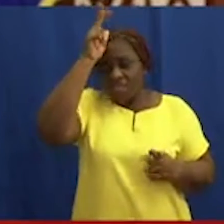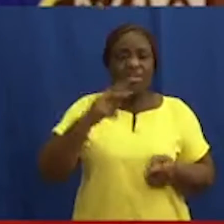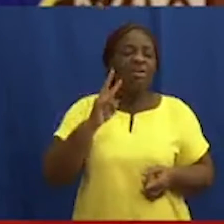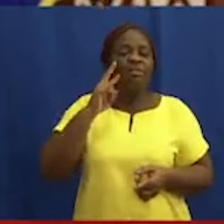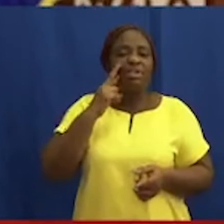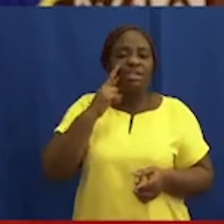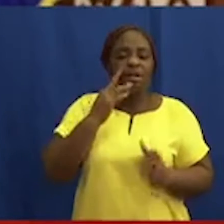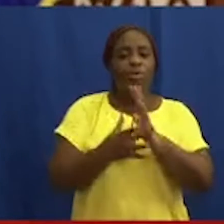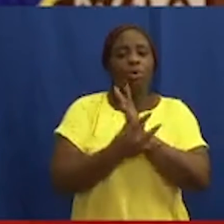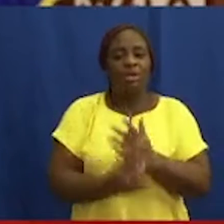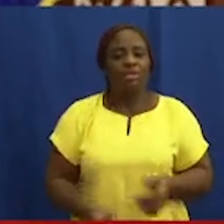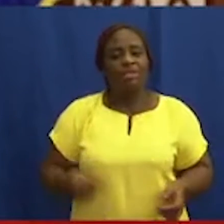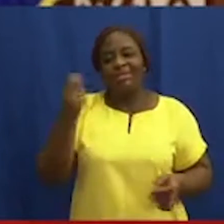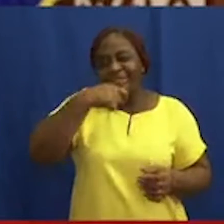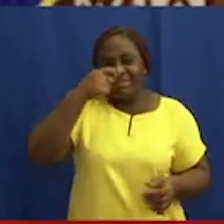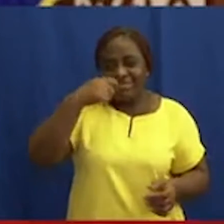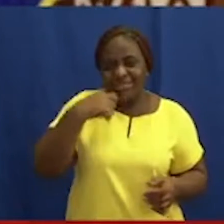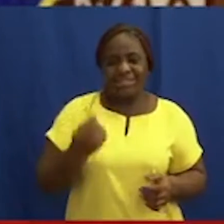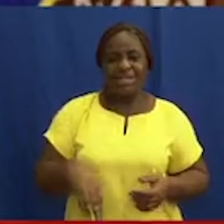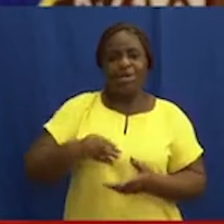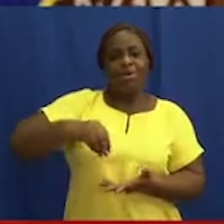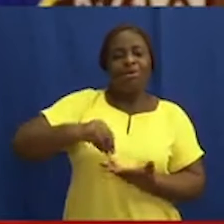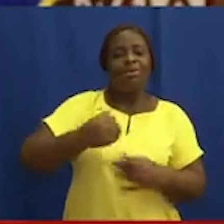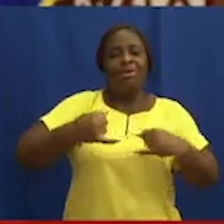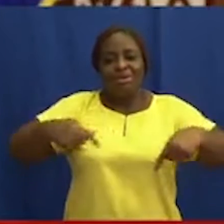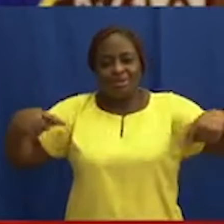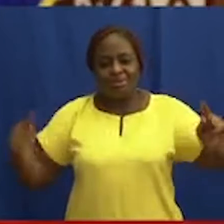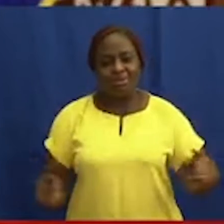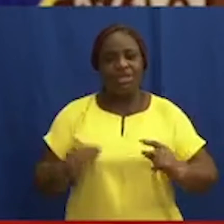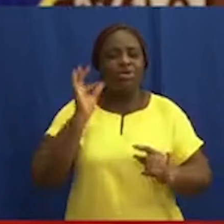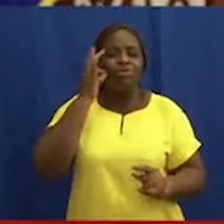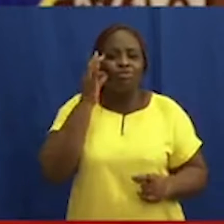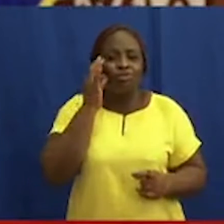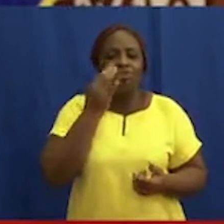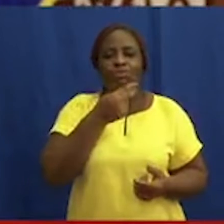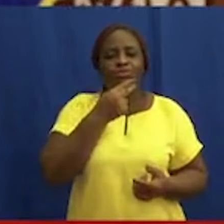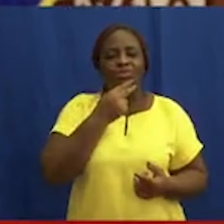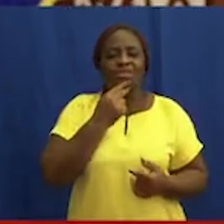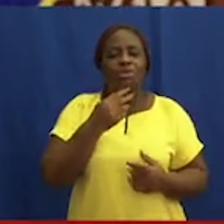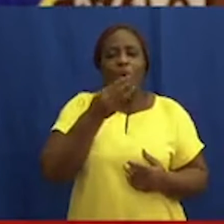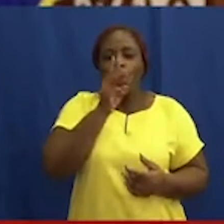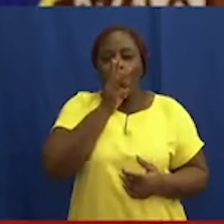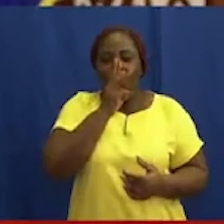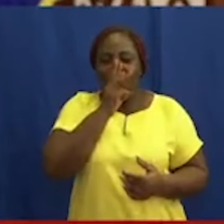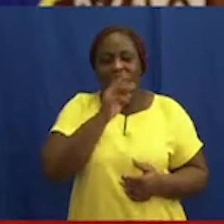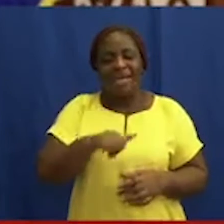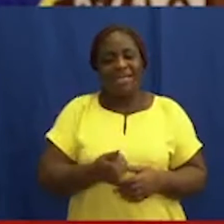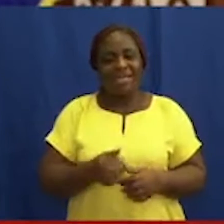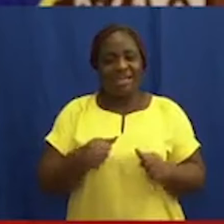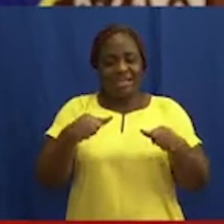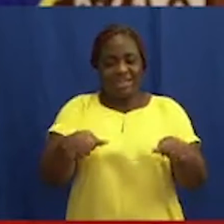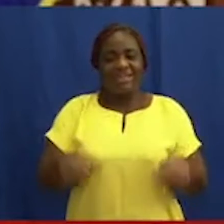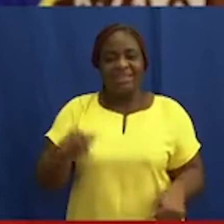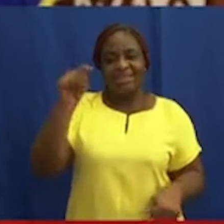hayaniya wato sikampe dede, duk inda akwai hayaniya watan zaka ga cewa kudi baya son zama gum. Idan